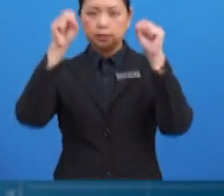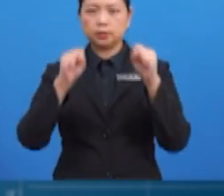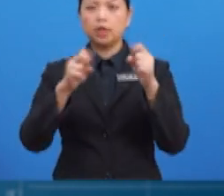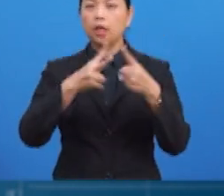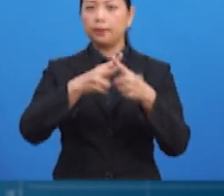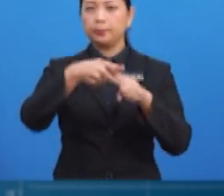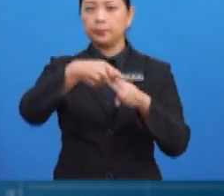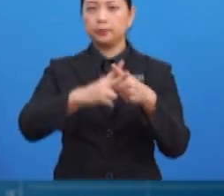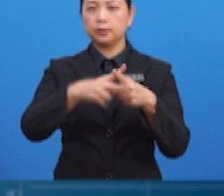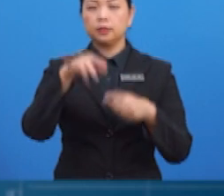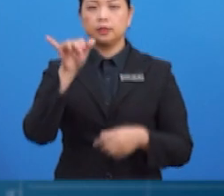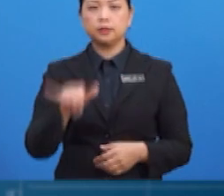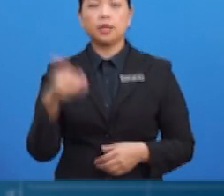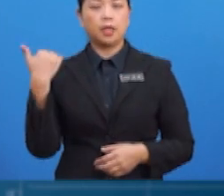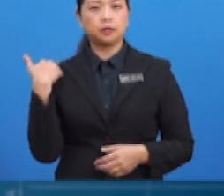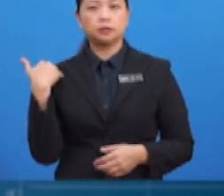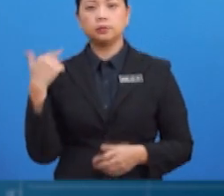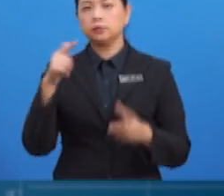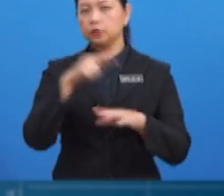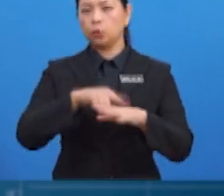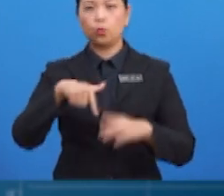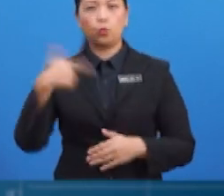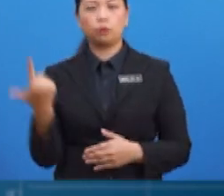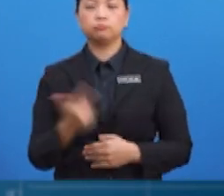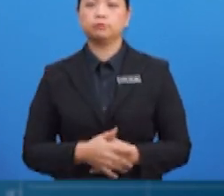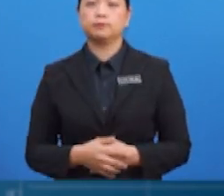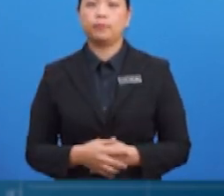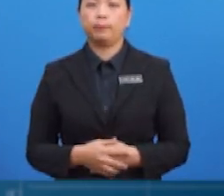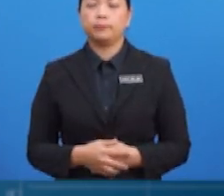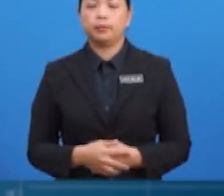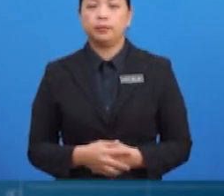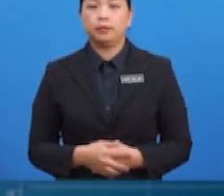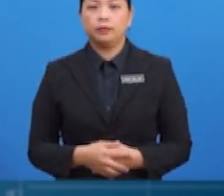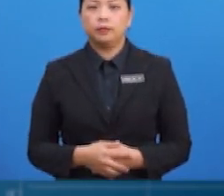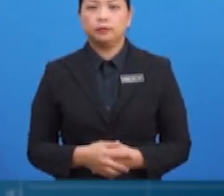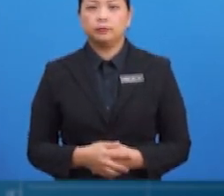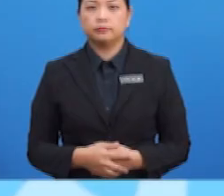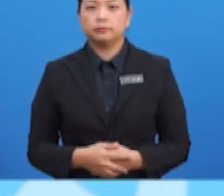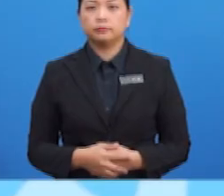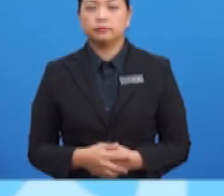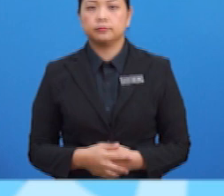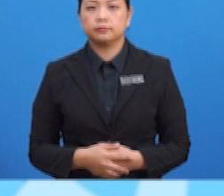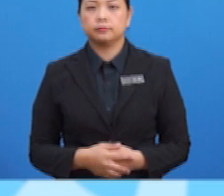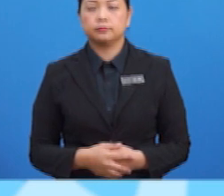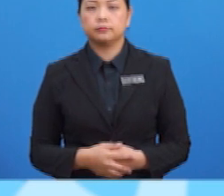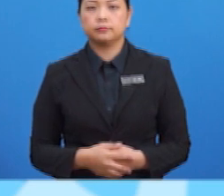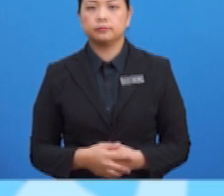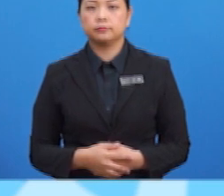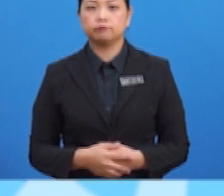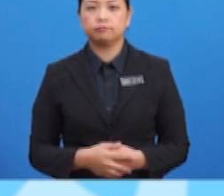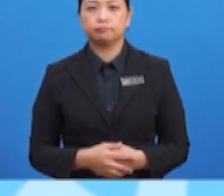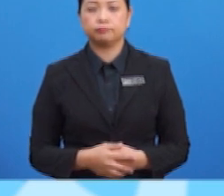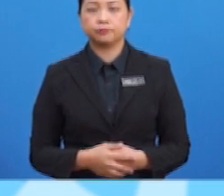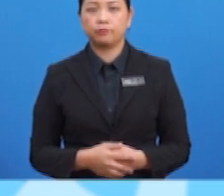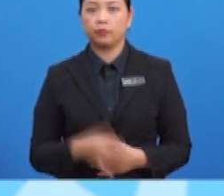sistem mekanikal yang berada di luar sana. Seterusnya, kita akan masuk ke reka bentuk